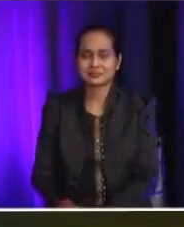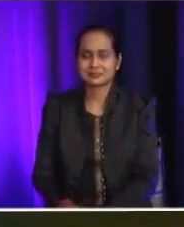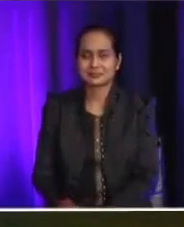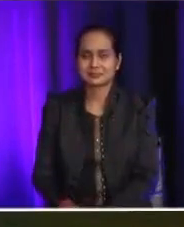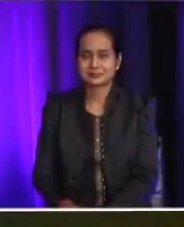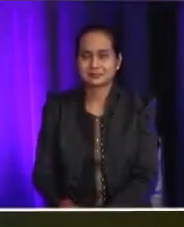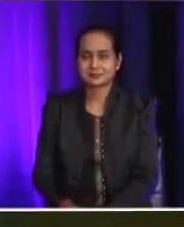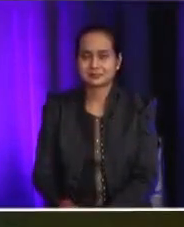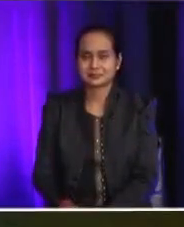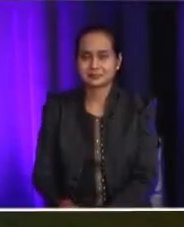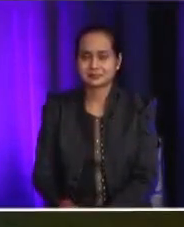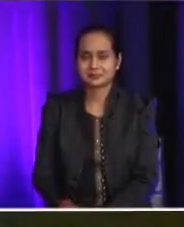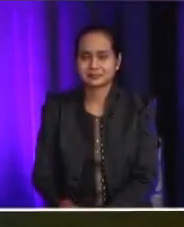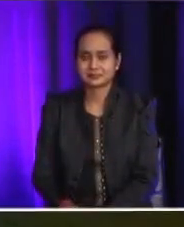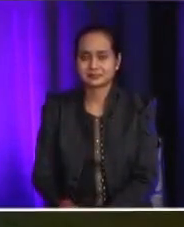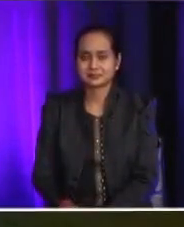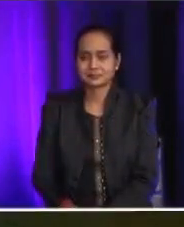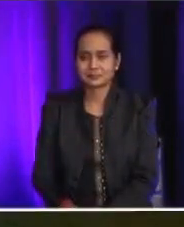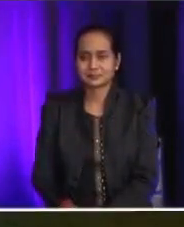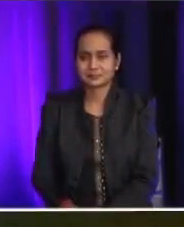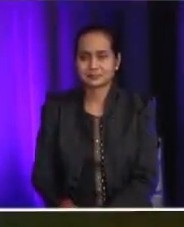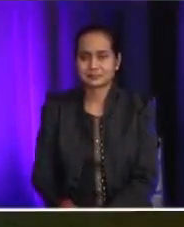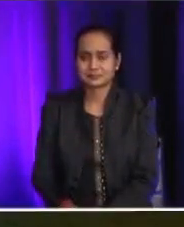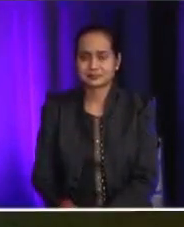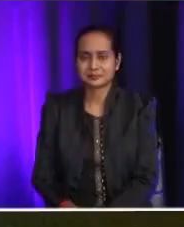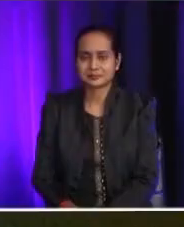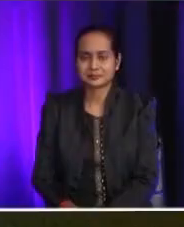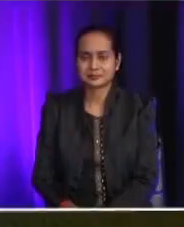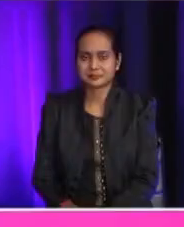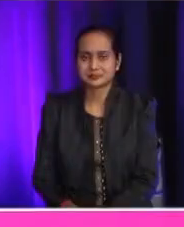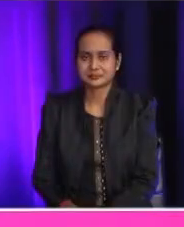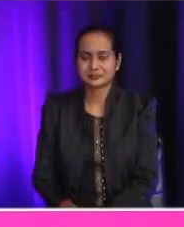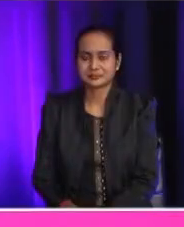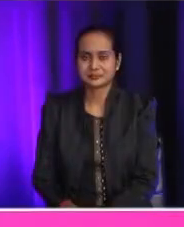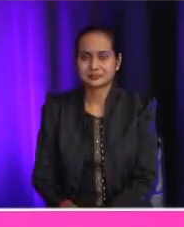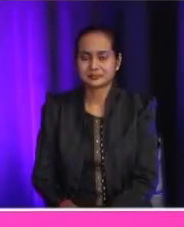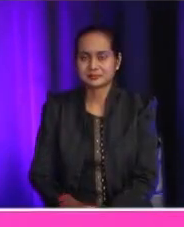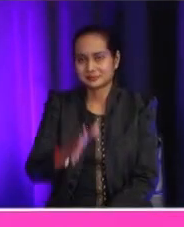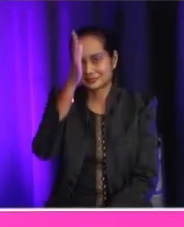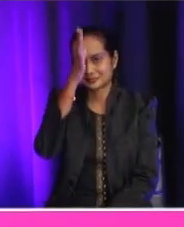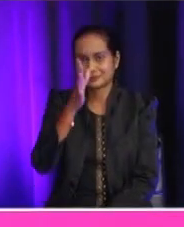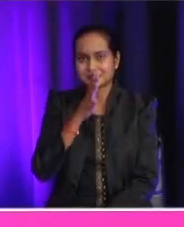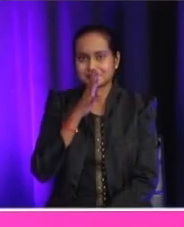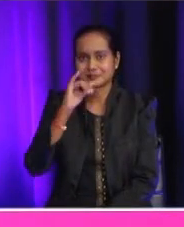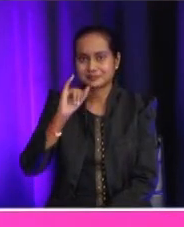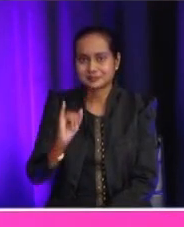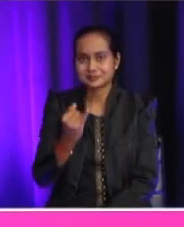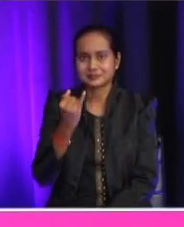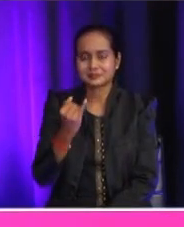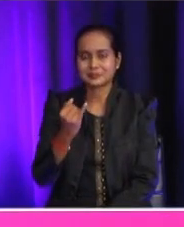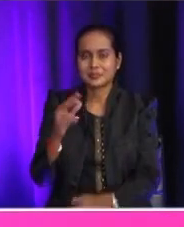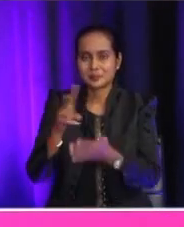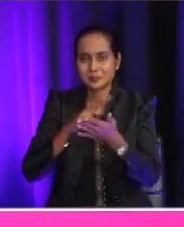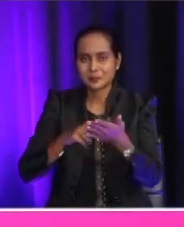jawapan yang lain? Ada cikgu. Ibu bapa. Ibu bapa juga hendaklah membaca